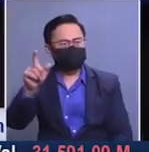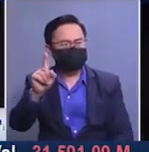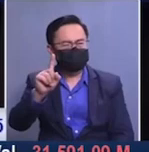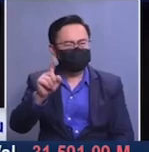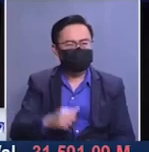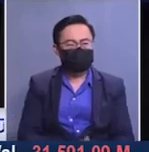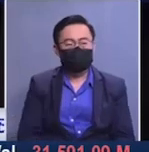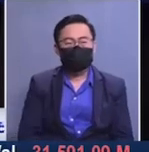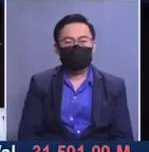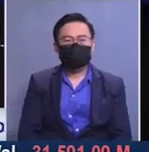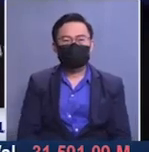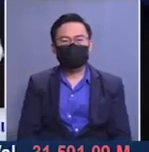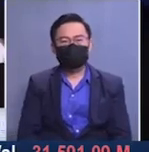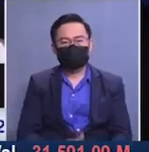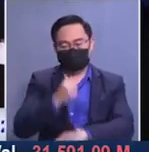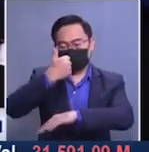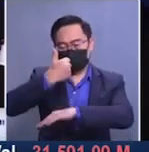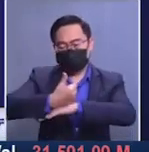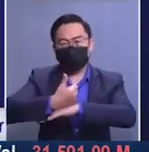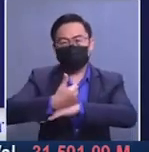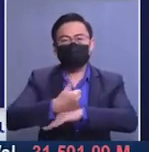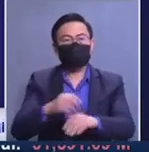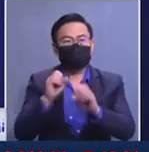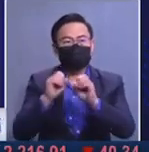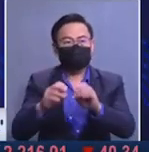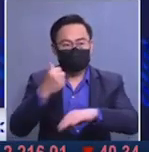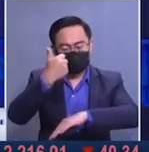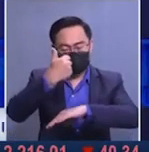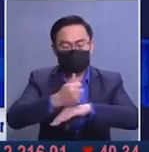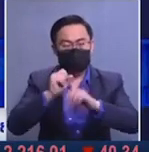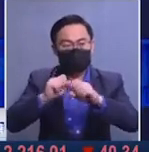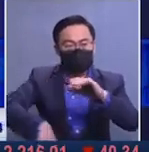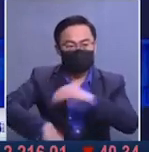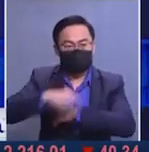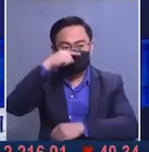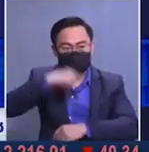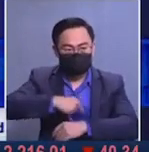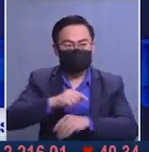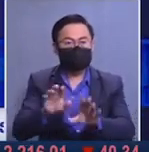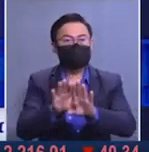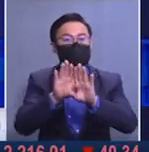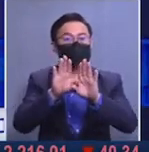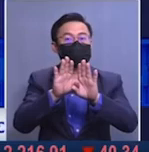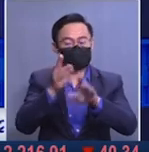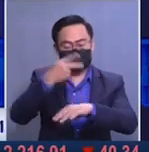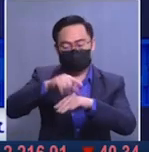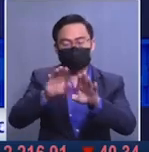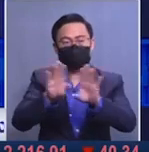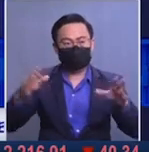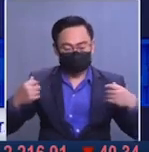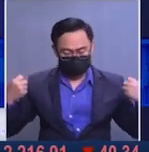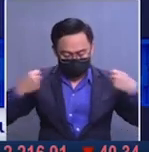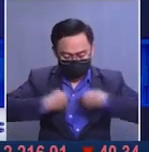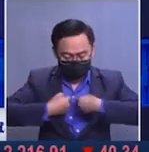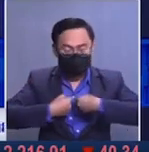มาโน่โพกิ้งครับหัวหน้าผู้ฝึกสอนฟุตบอลทีมชาติไทยชุดใหญ่ร่วมเปิดตัวเสื้อวอริกส์ชุดแข่งขันประ